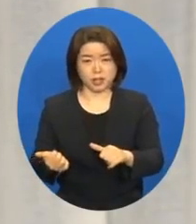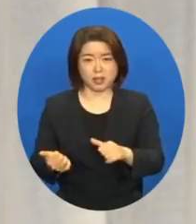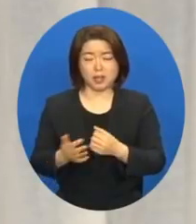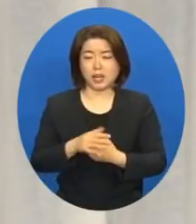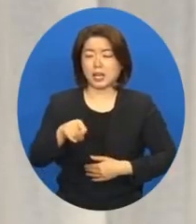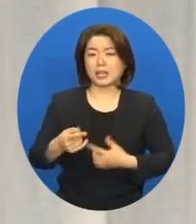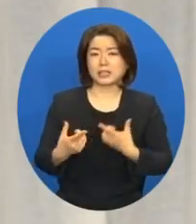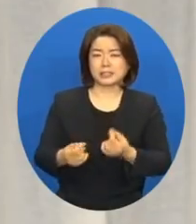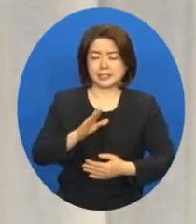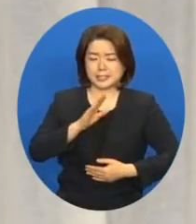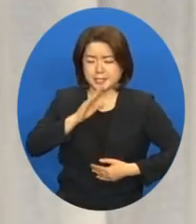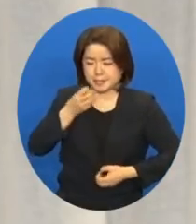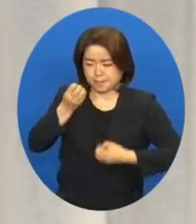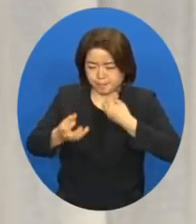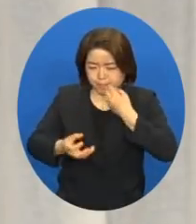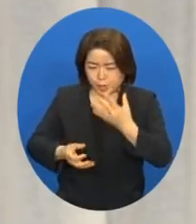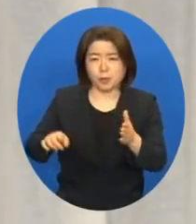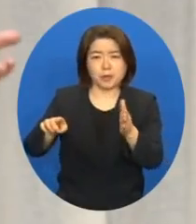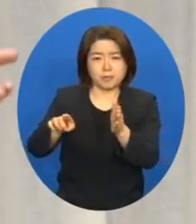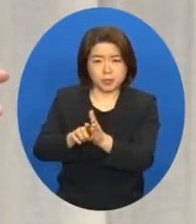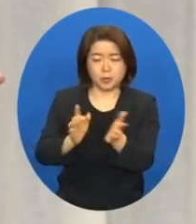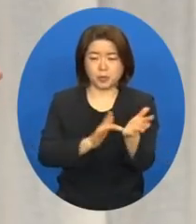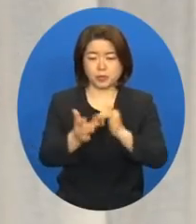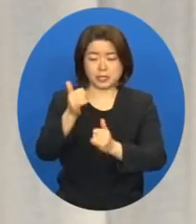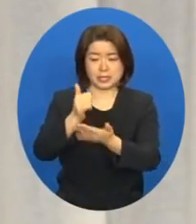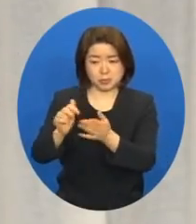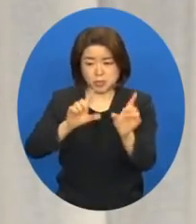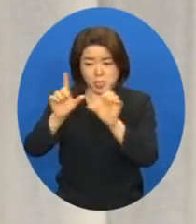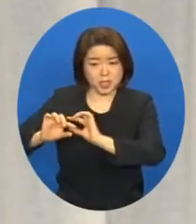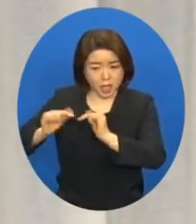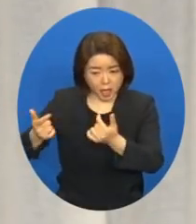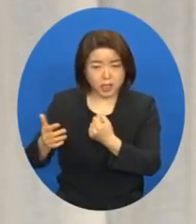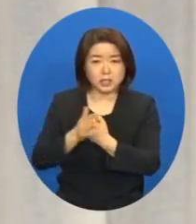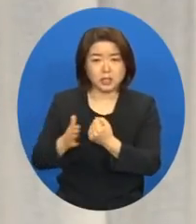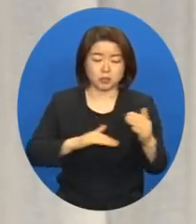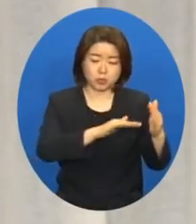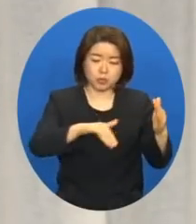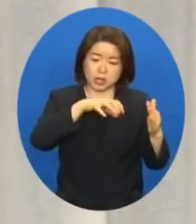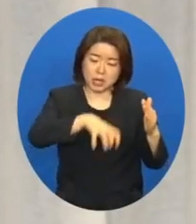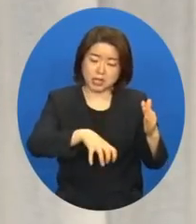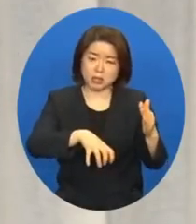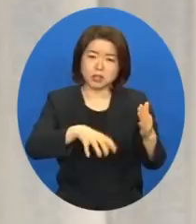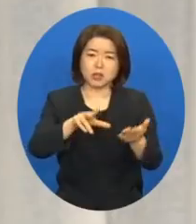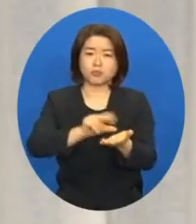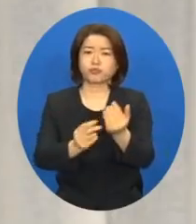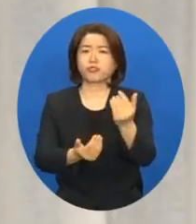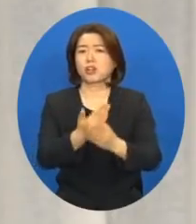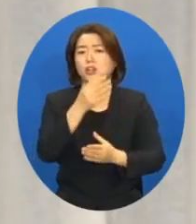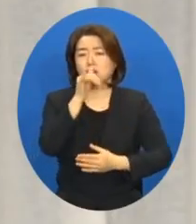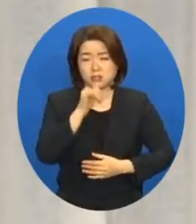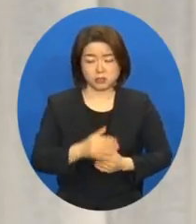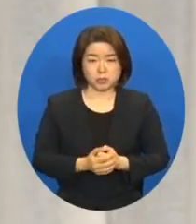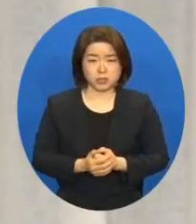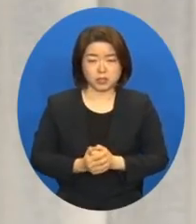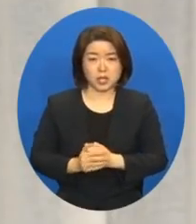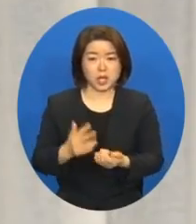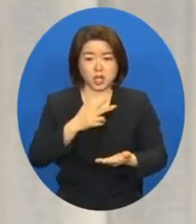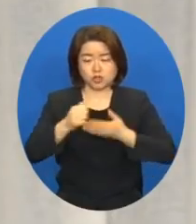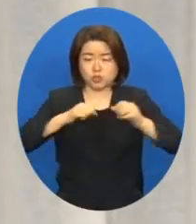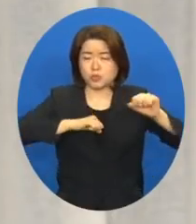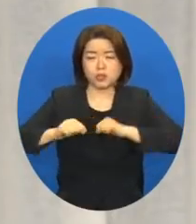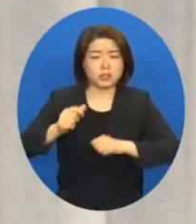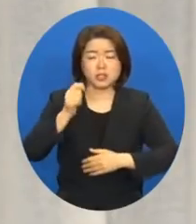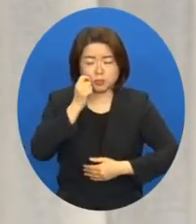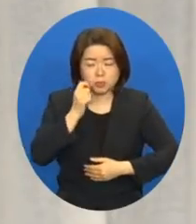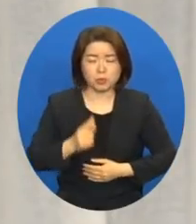그렇게 진짜 고백하고 믿고 예수님으로 살지 않으니까 우리 가정에 문제가 생기는 거예요. 주님이 역사하지